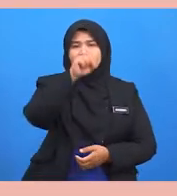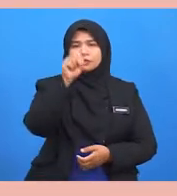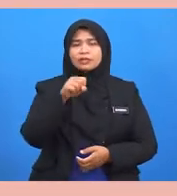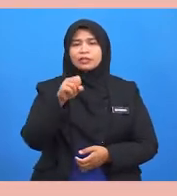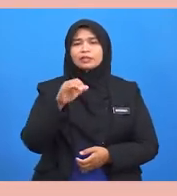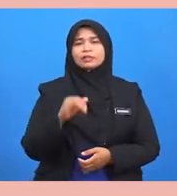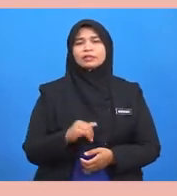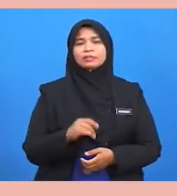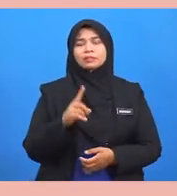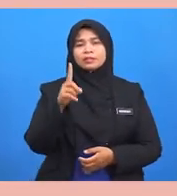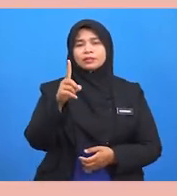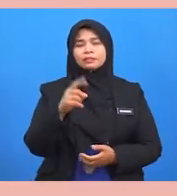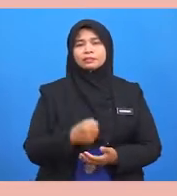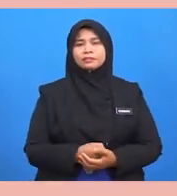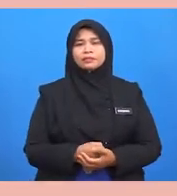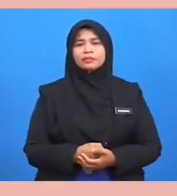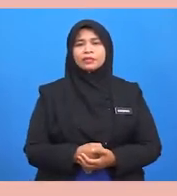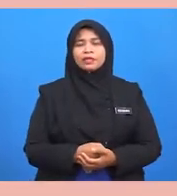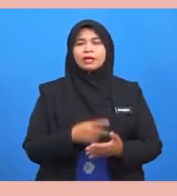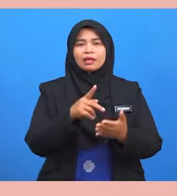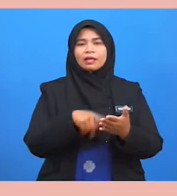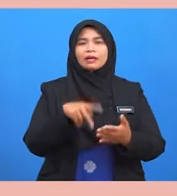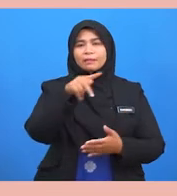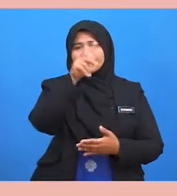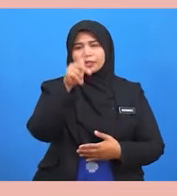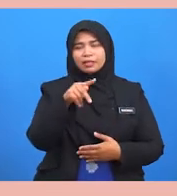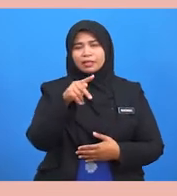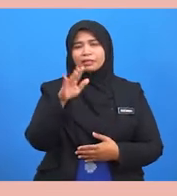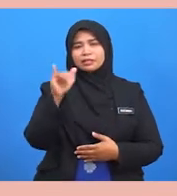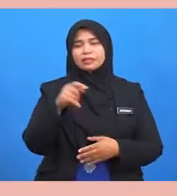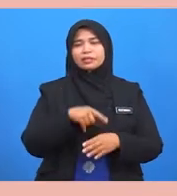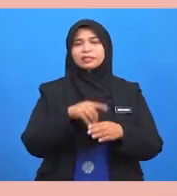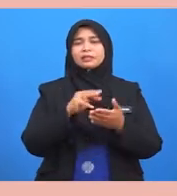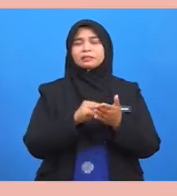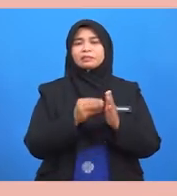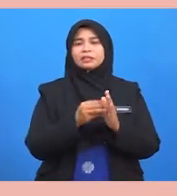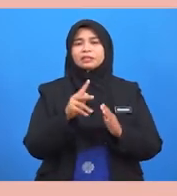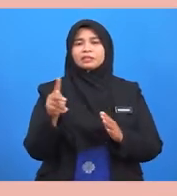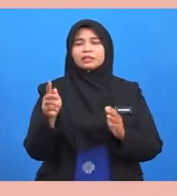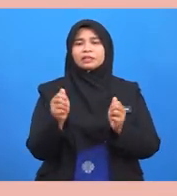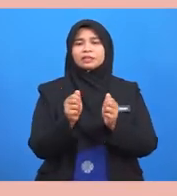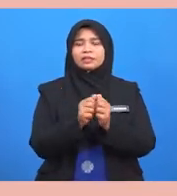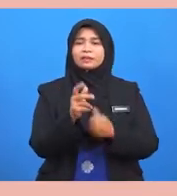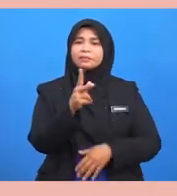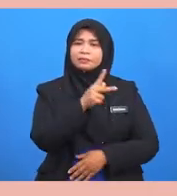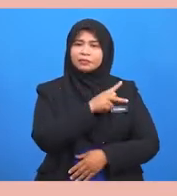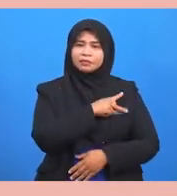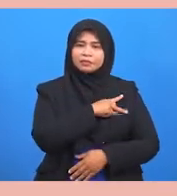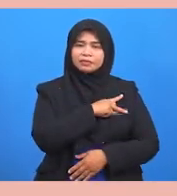Soalannya, yang pertama, apakah yang dimaksudkan dengan